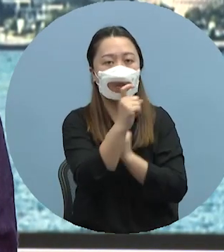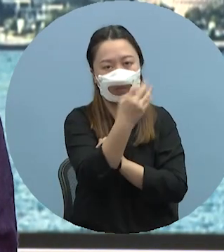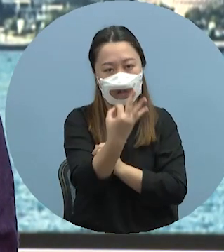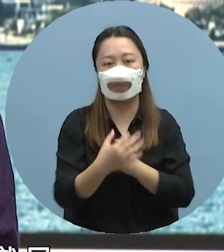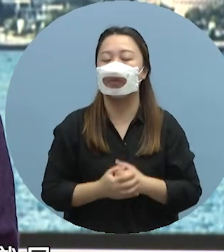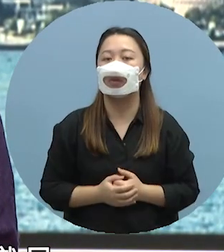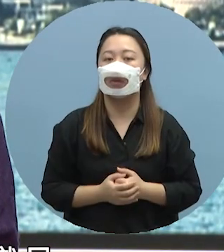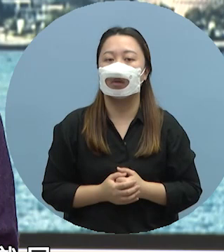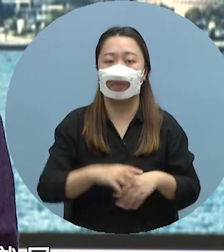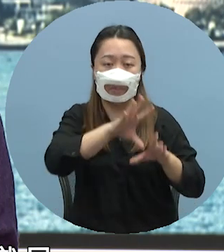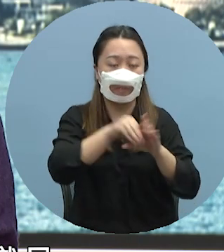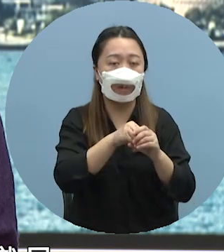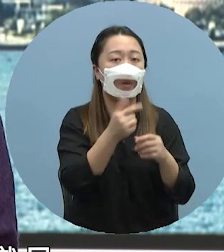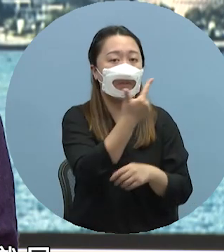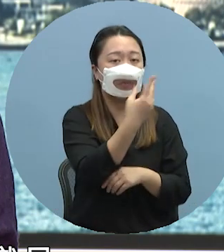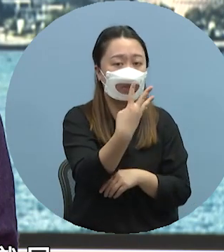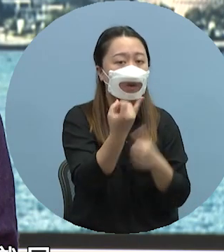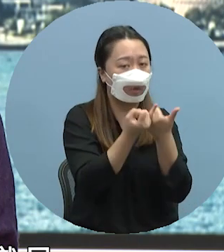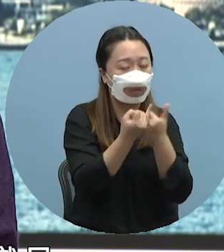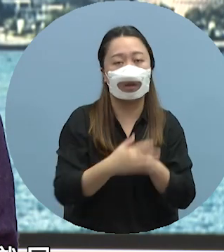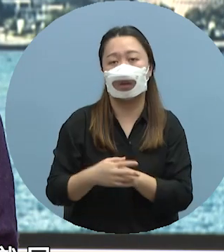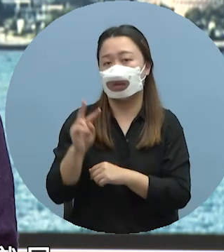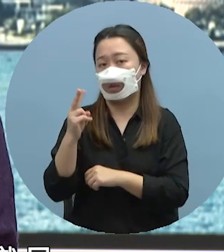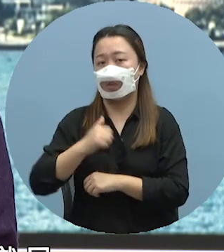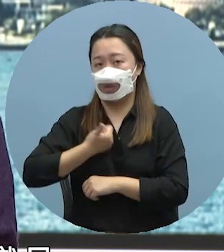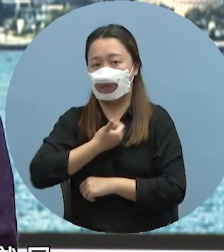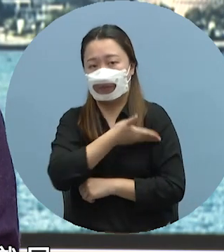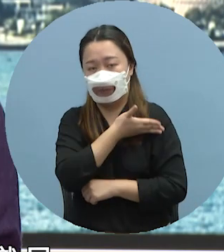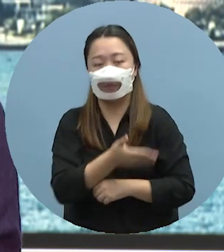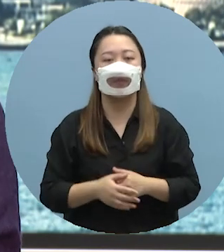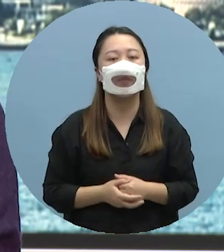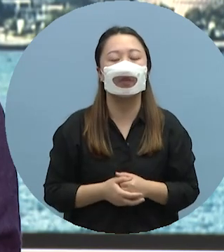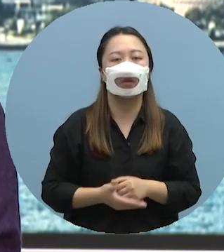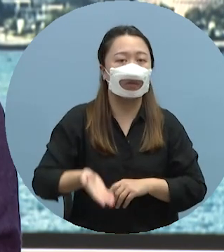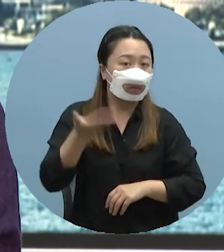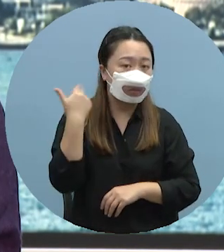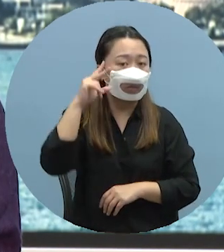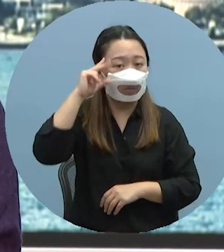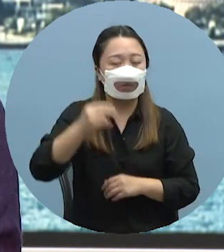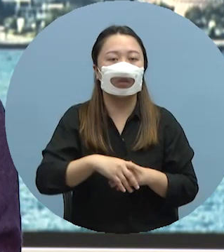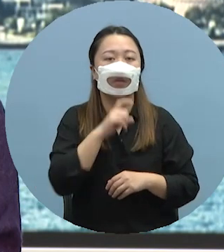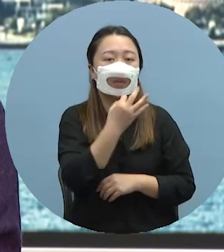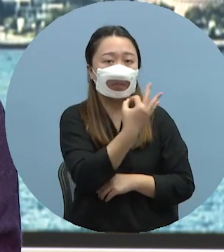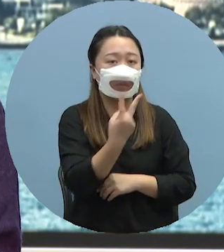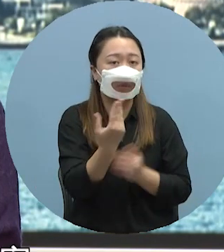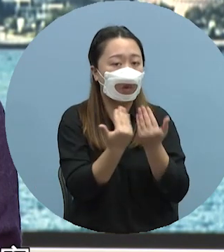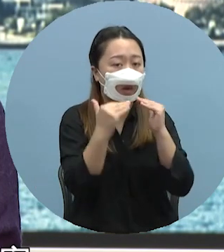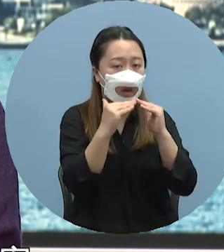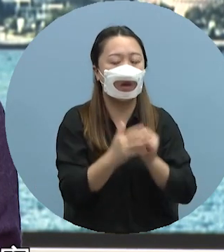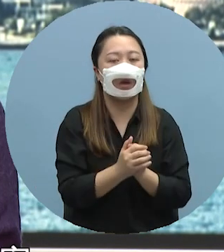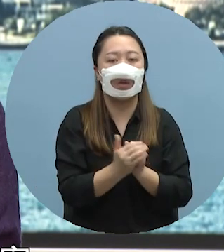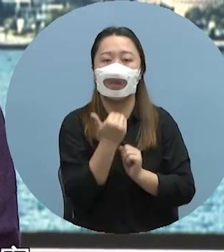學校，包括了84個學生和22個教職員。過去7日就是有32間學校就